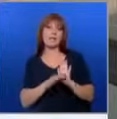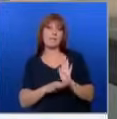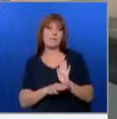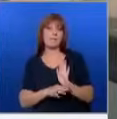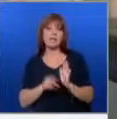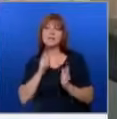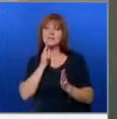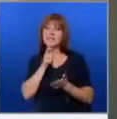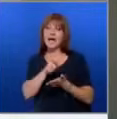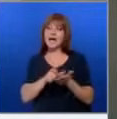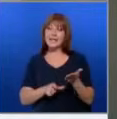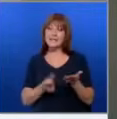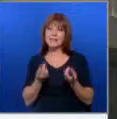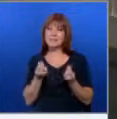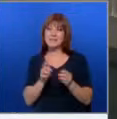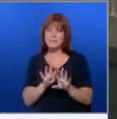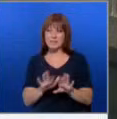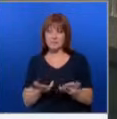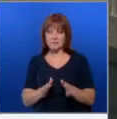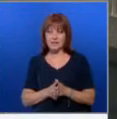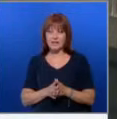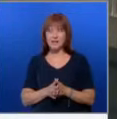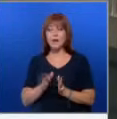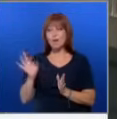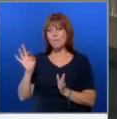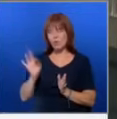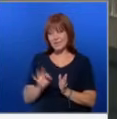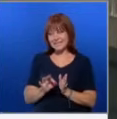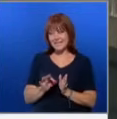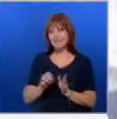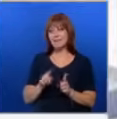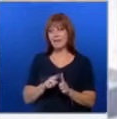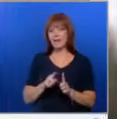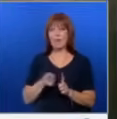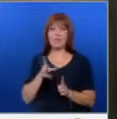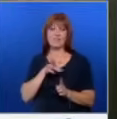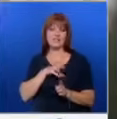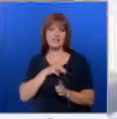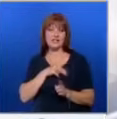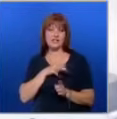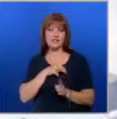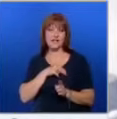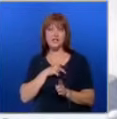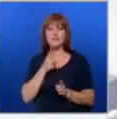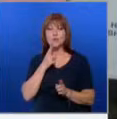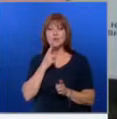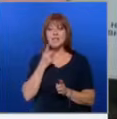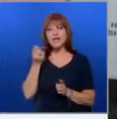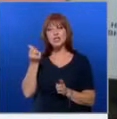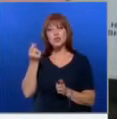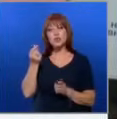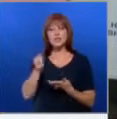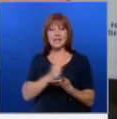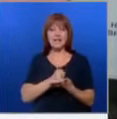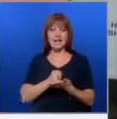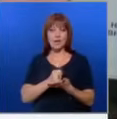за безплатни лекарства. Търсим вариант за процентно разпределение на възнаграждението спрямо стоеността на отпусканите лекарствени продукти. Този